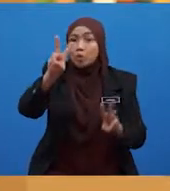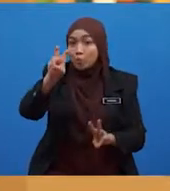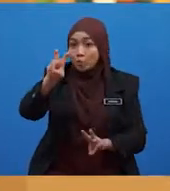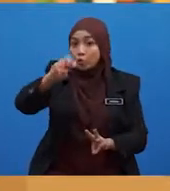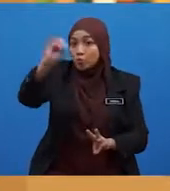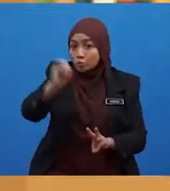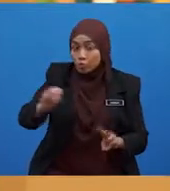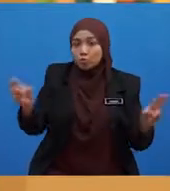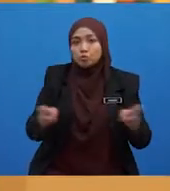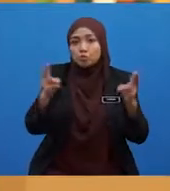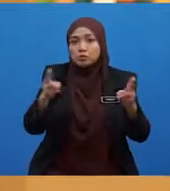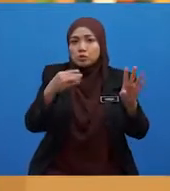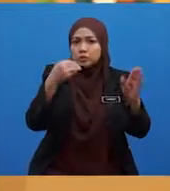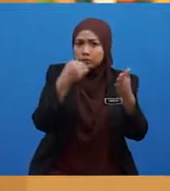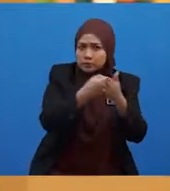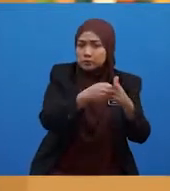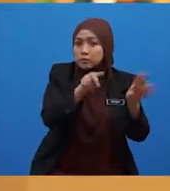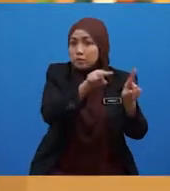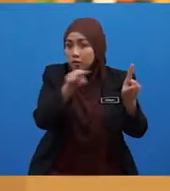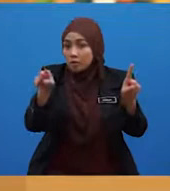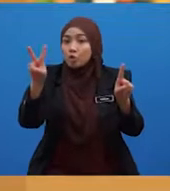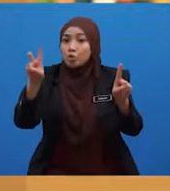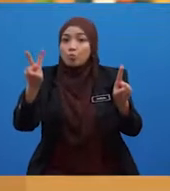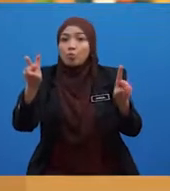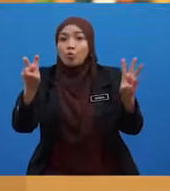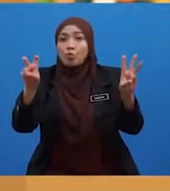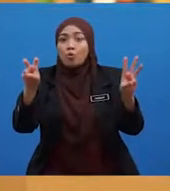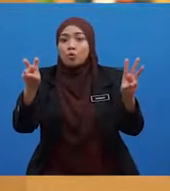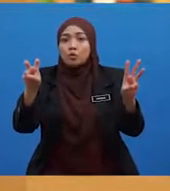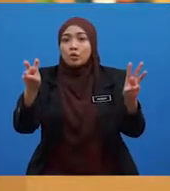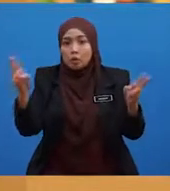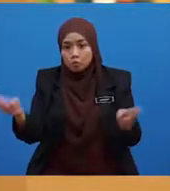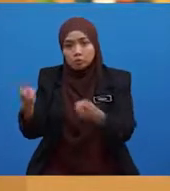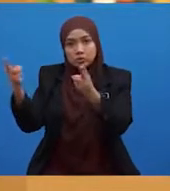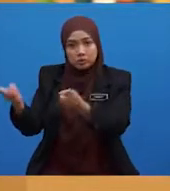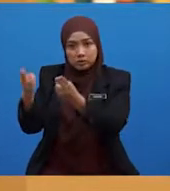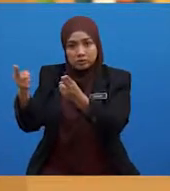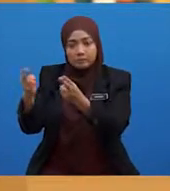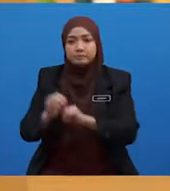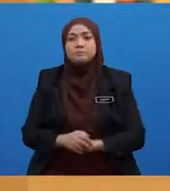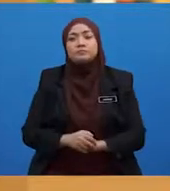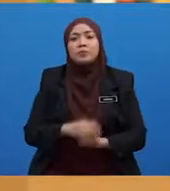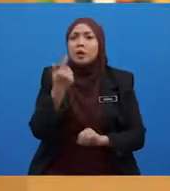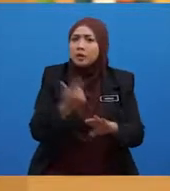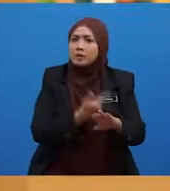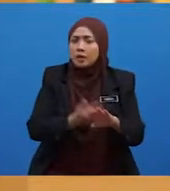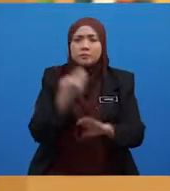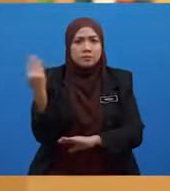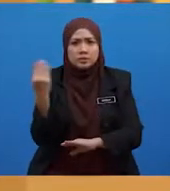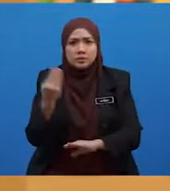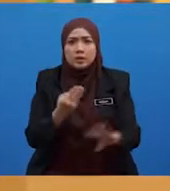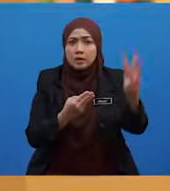usaha sehingga skala 20 100% usaha. Intensity latihan biasanya ditetapkan